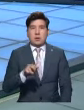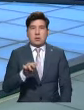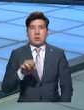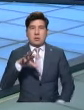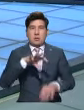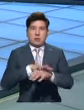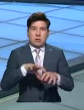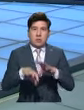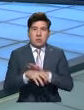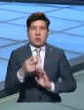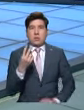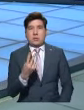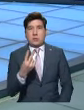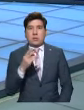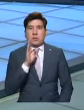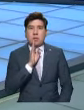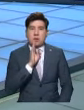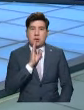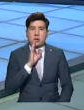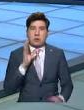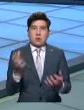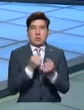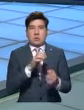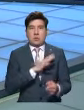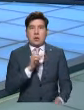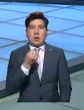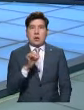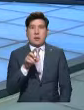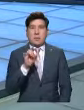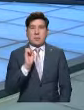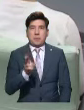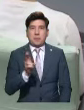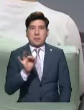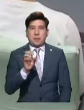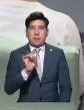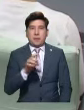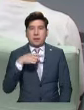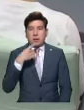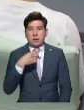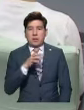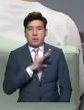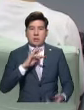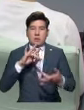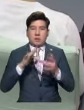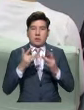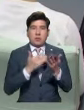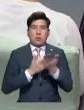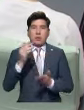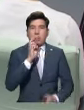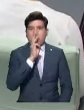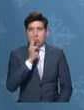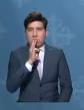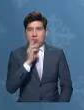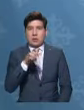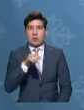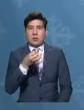құтқарылды. Бұл туралы Сыртқы істер министрлігінің ресми өкілі Айбек Смадияров айтты. Олар интернетте жоғары айлық ұсынғандарға алданып, Тай еліне